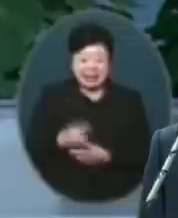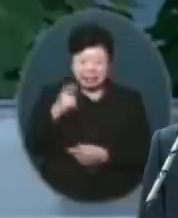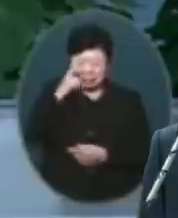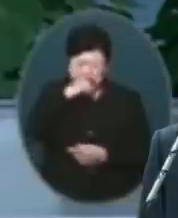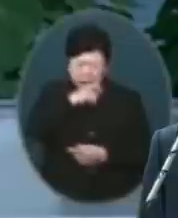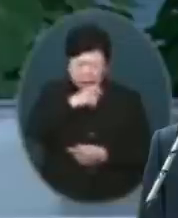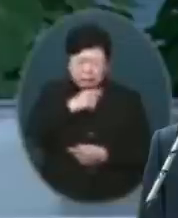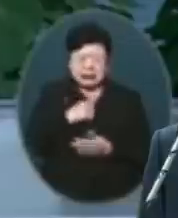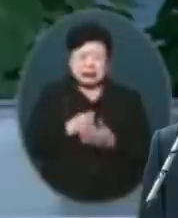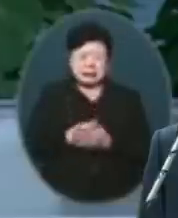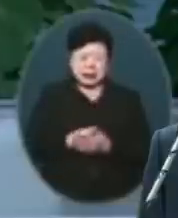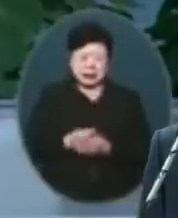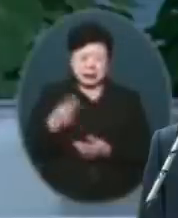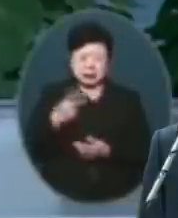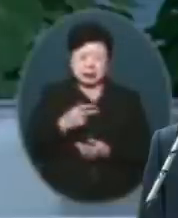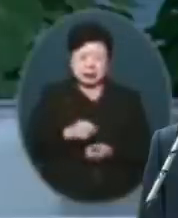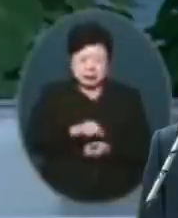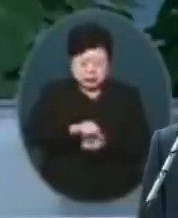더러워지기 때문에